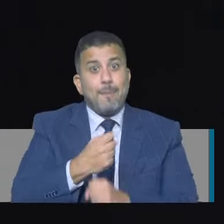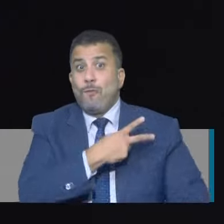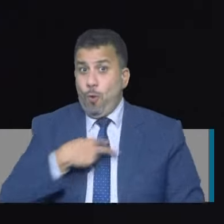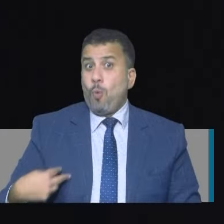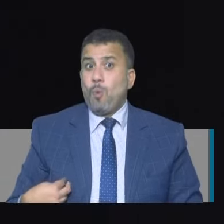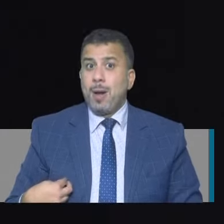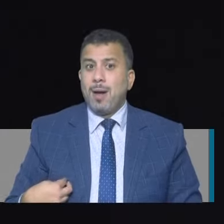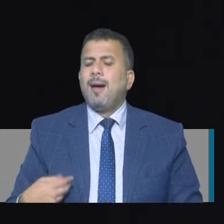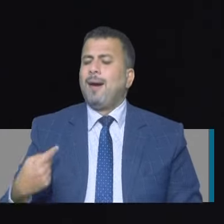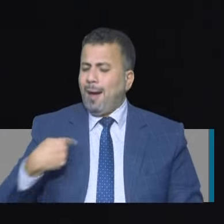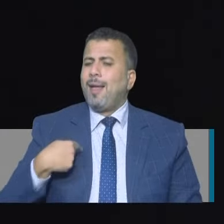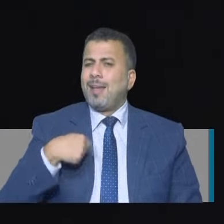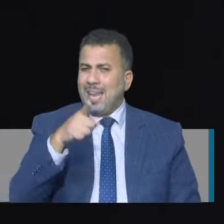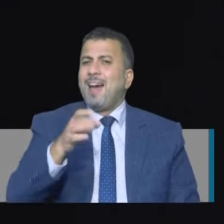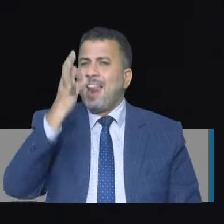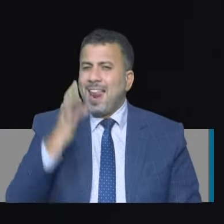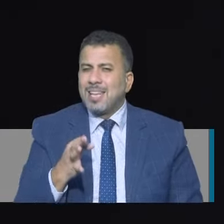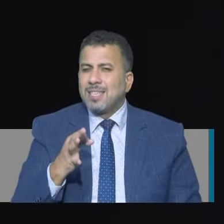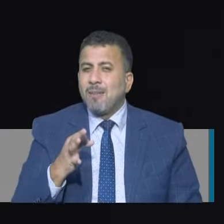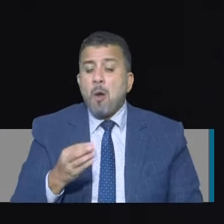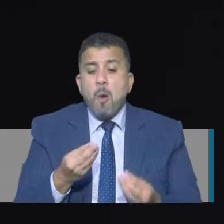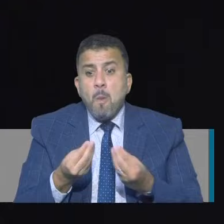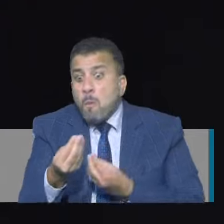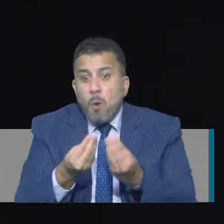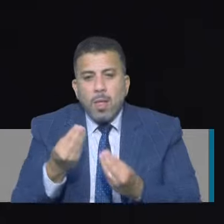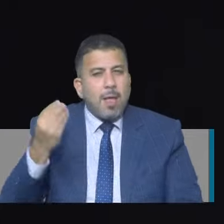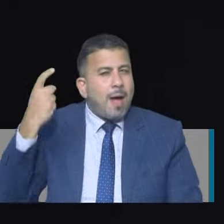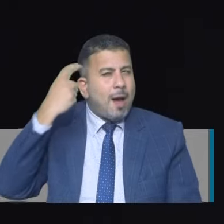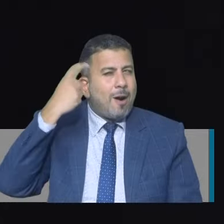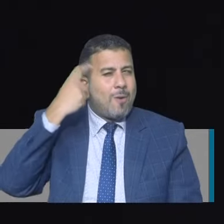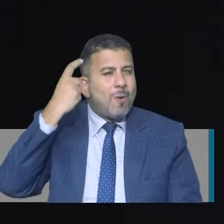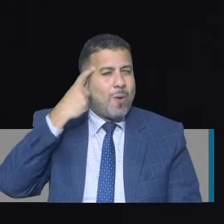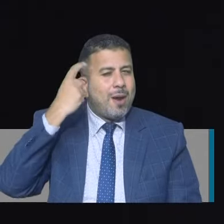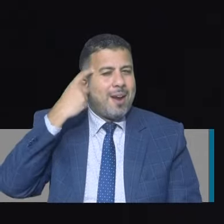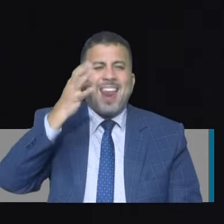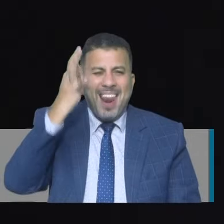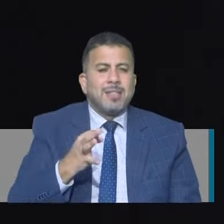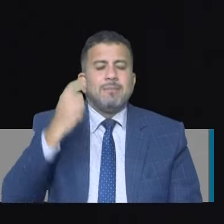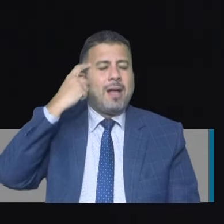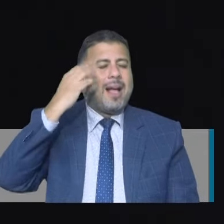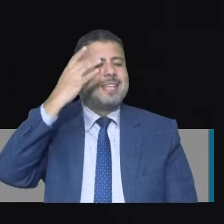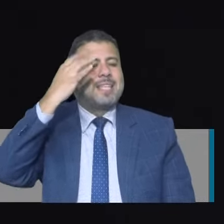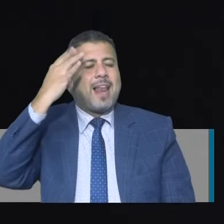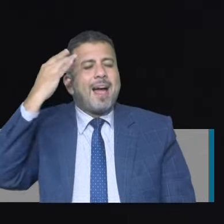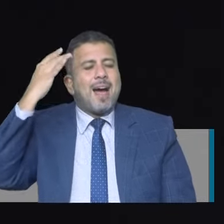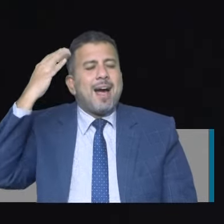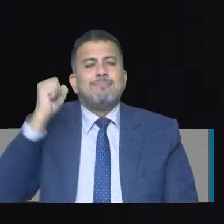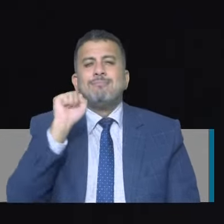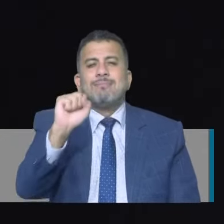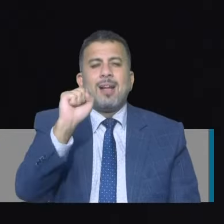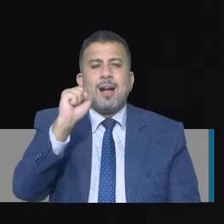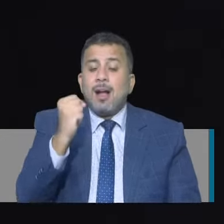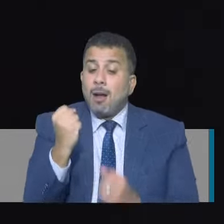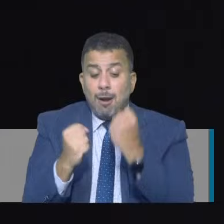الحكومي علينا ان نبدا بمرونه العقول التي تستلهم من اصولها